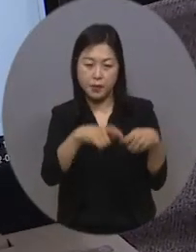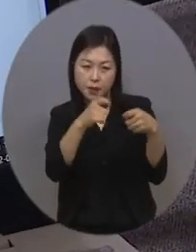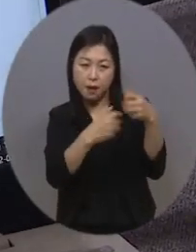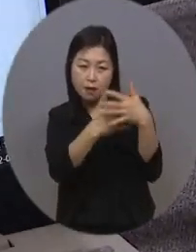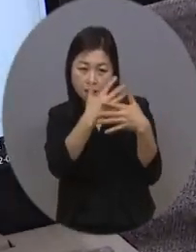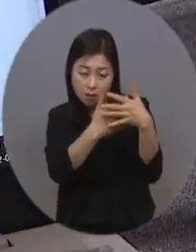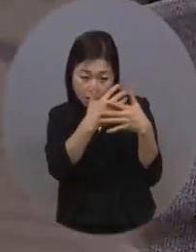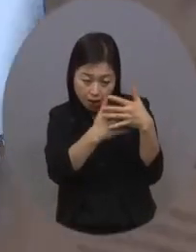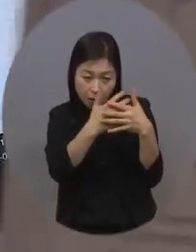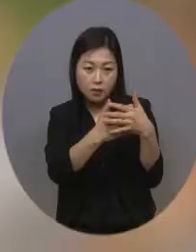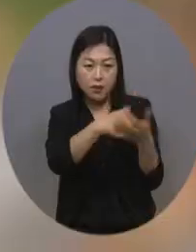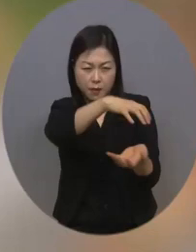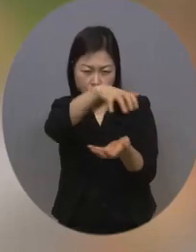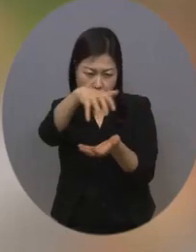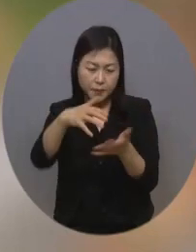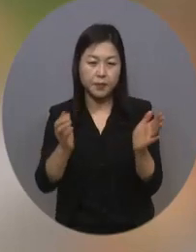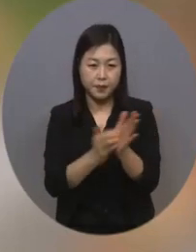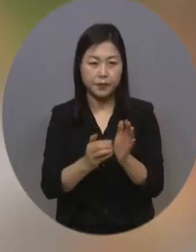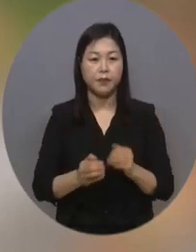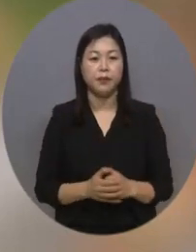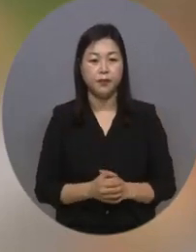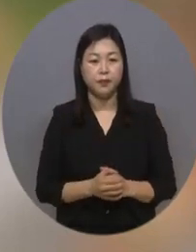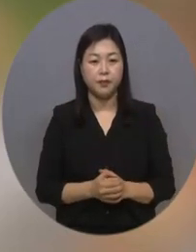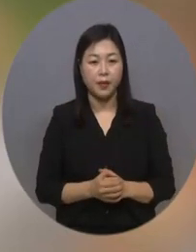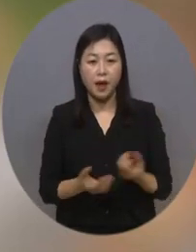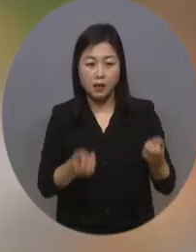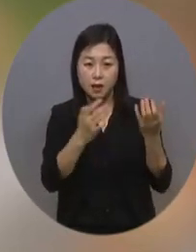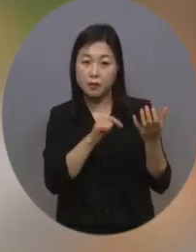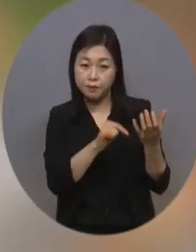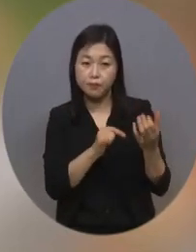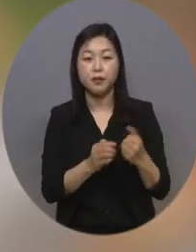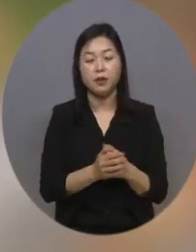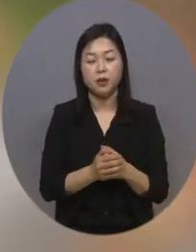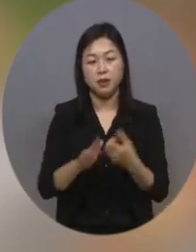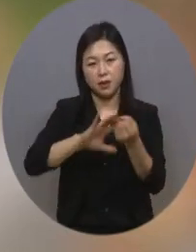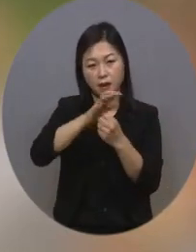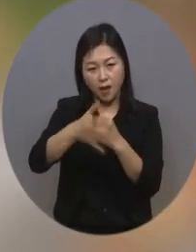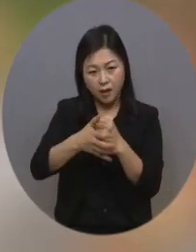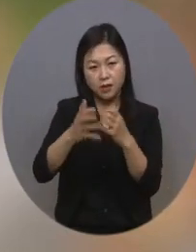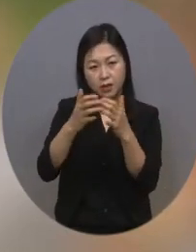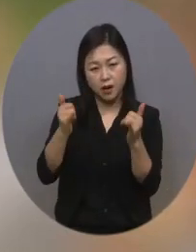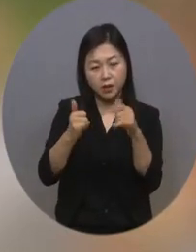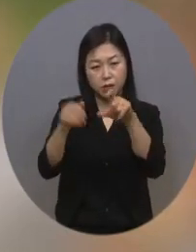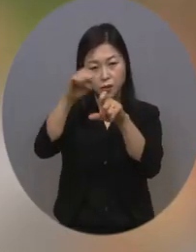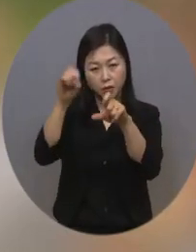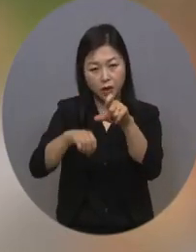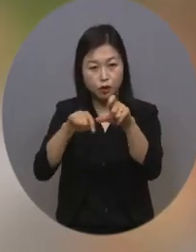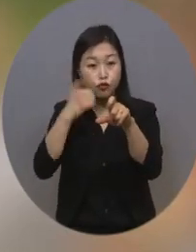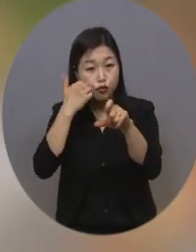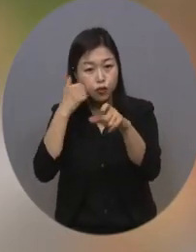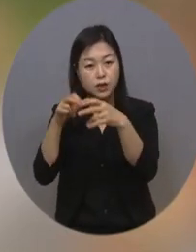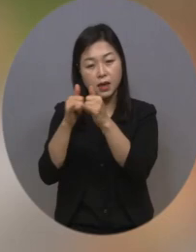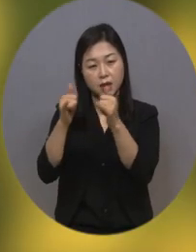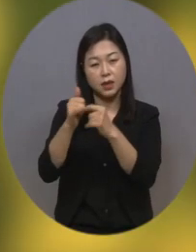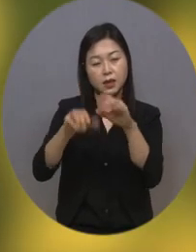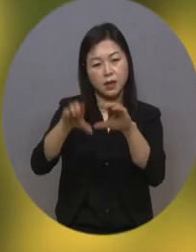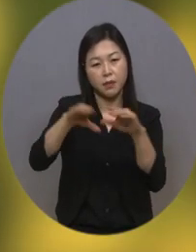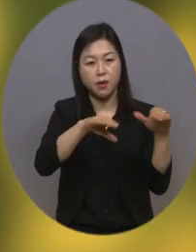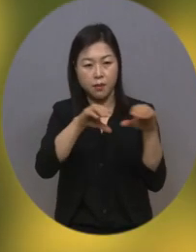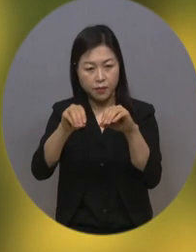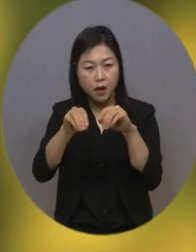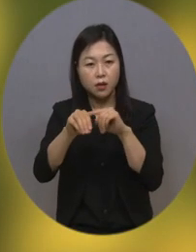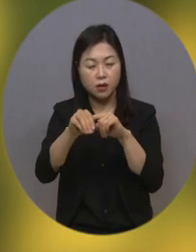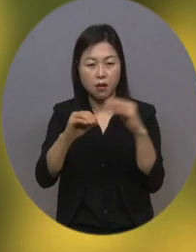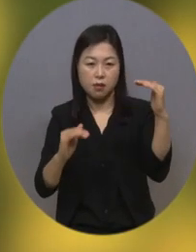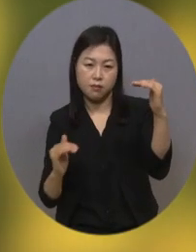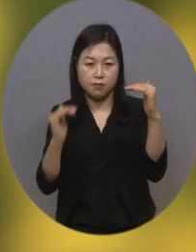수상작을 선정했습니다. 위더피프틴 캠페인은 전 세계 인구의 15%인 장애인에 대한 차별종식과